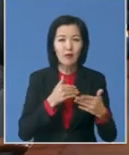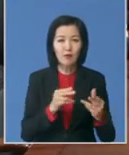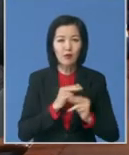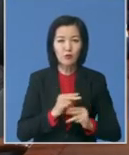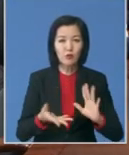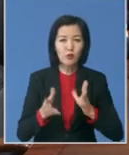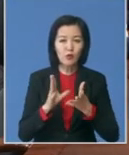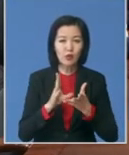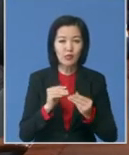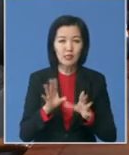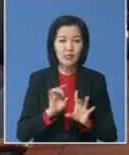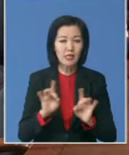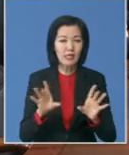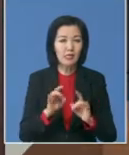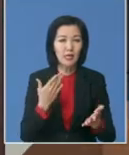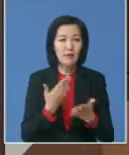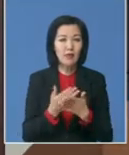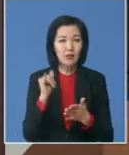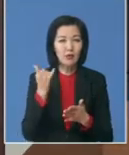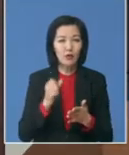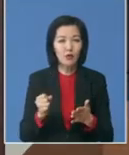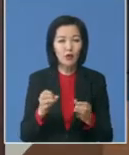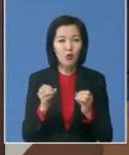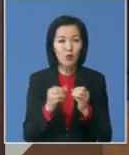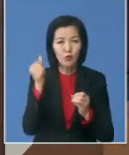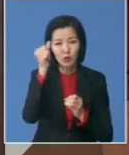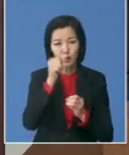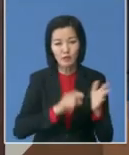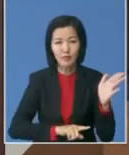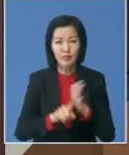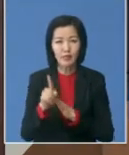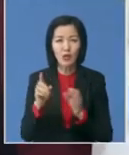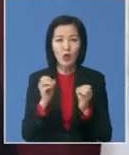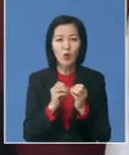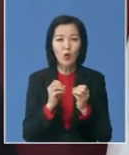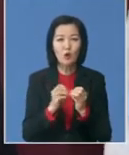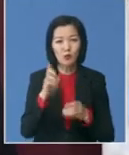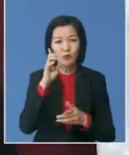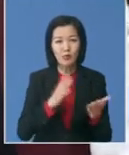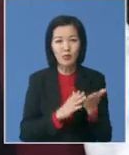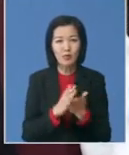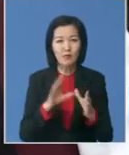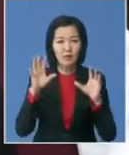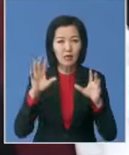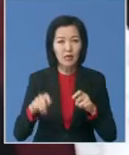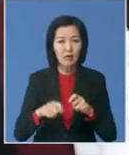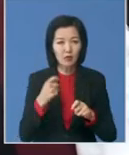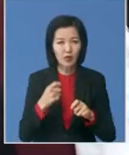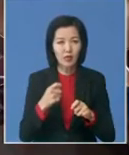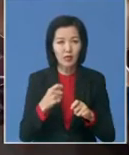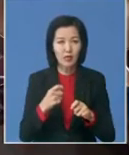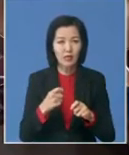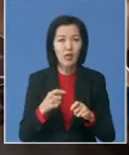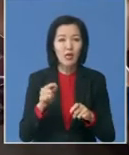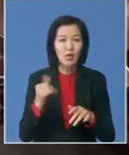жұмыс қорытындысы да тыңдалды. Мәселен, Ұйғыр ауданында жыл басынан бері 10-ға жуық мемлекеттік қызметкер заң бұзған. Дәл осы